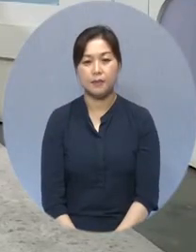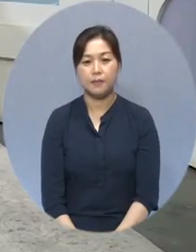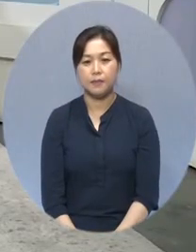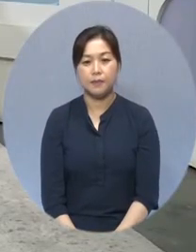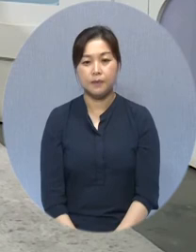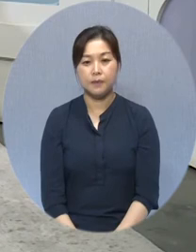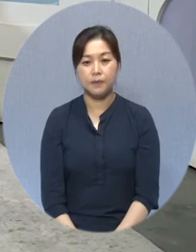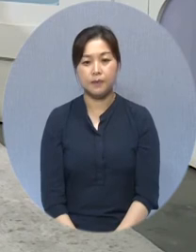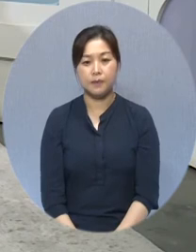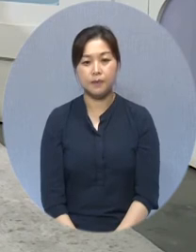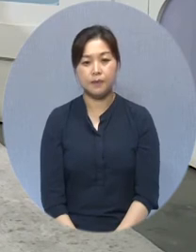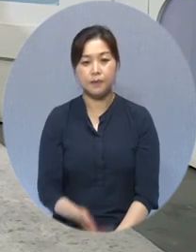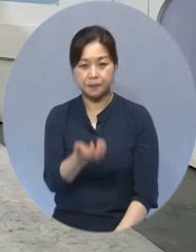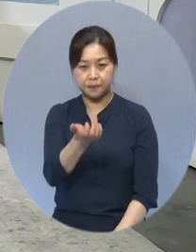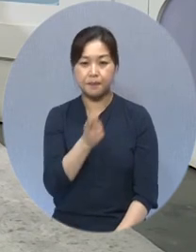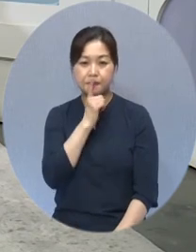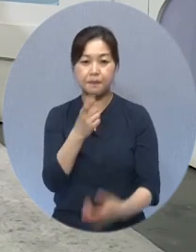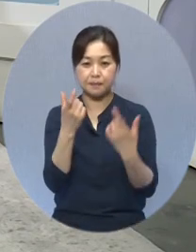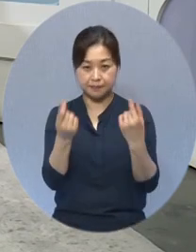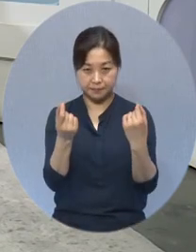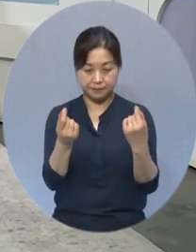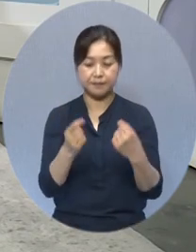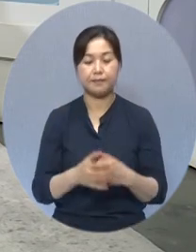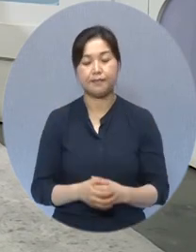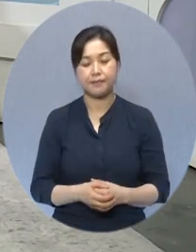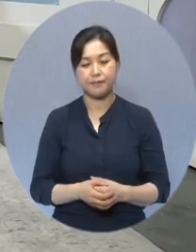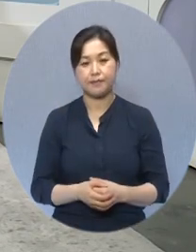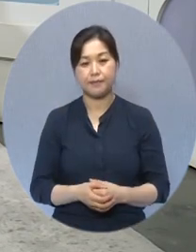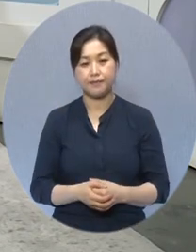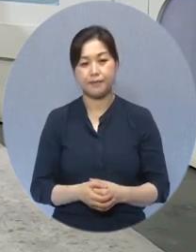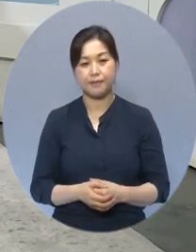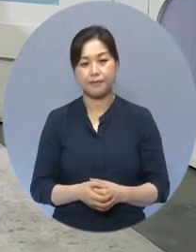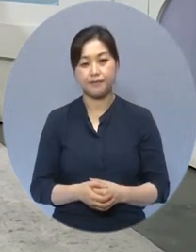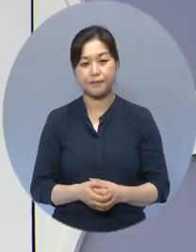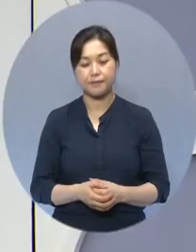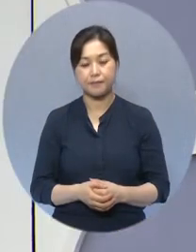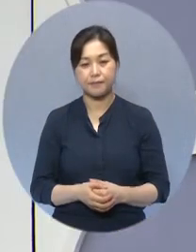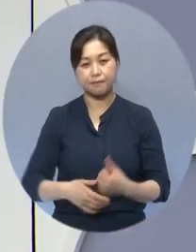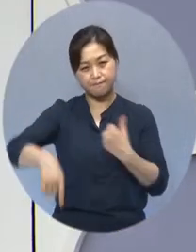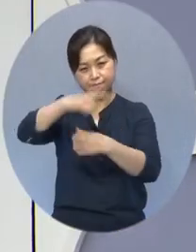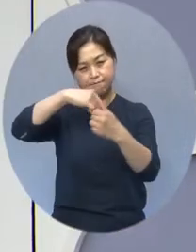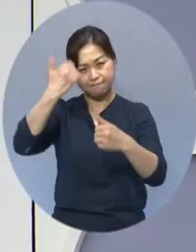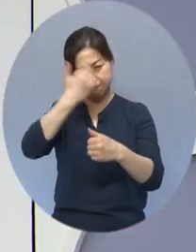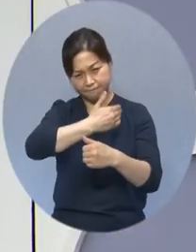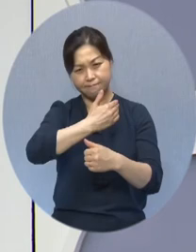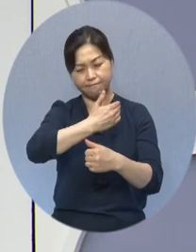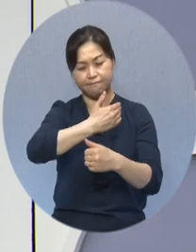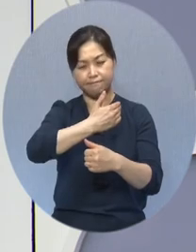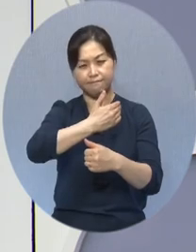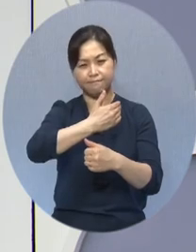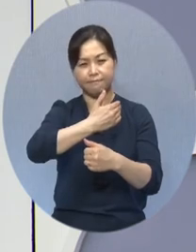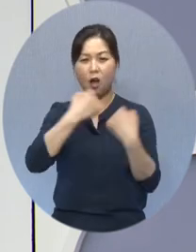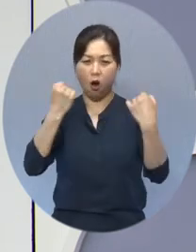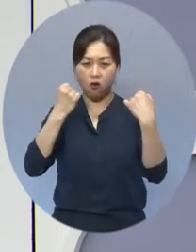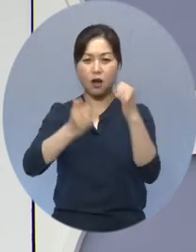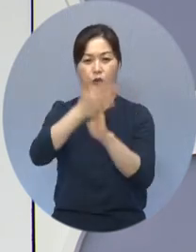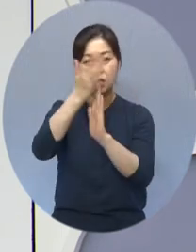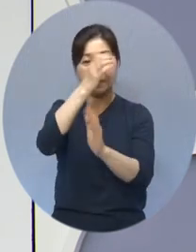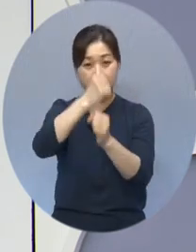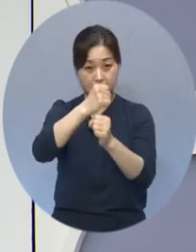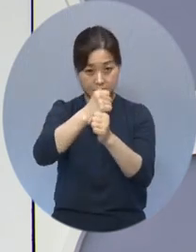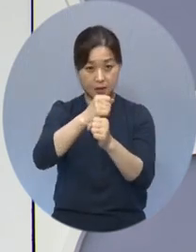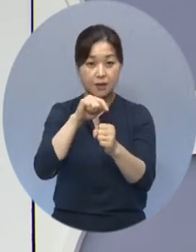아까 이제 말씀을 드렸지만 우리 이제 친환경 생태도시를 만드는 데는